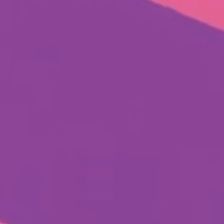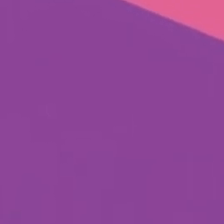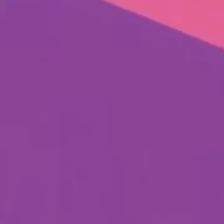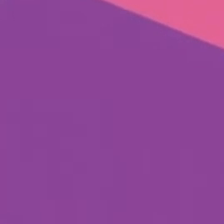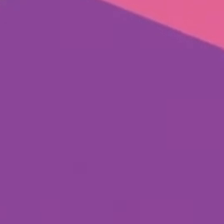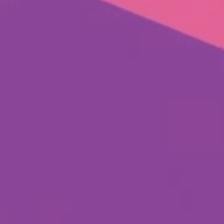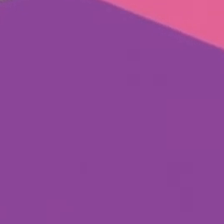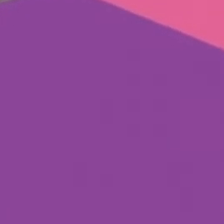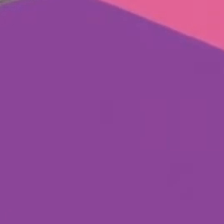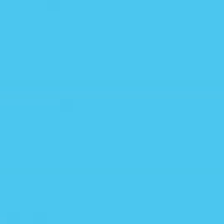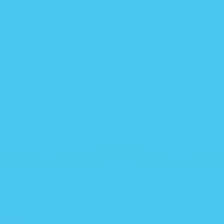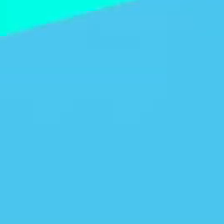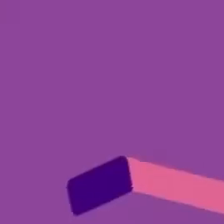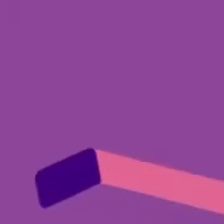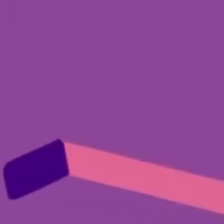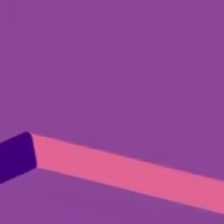hai